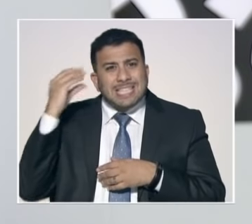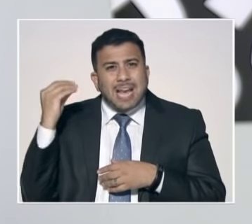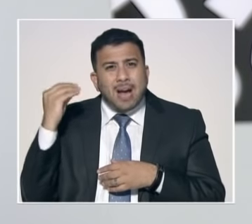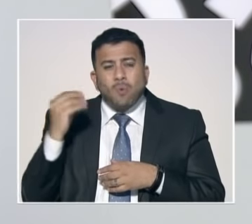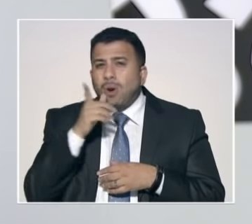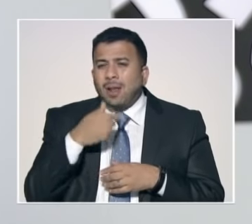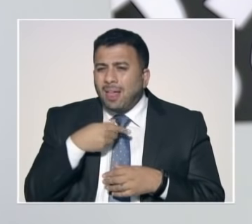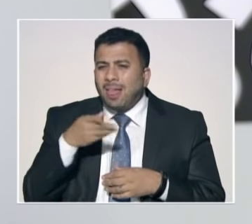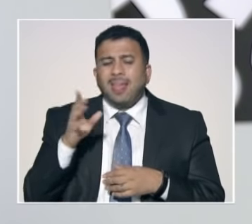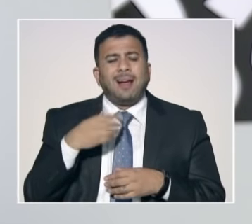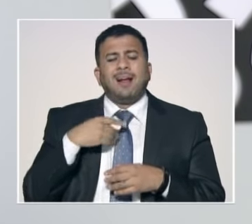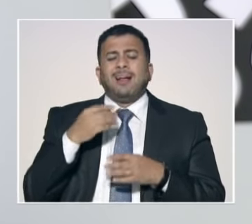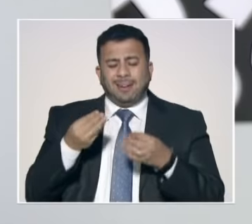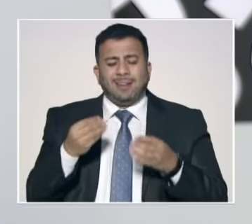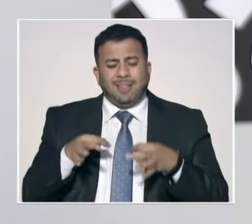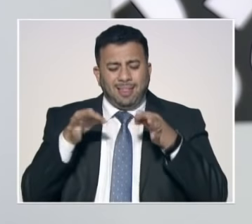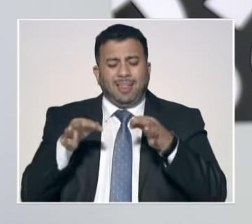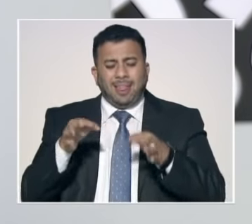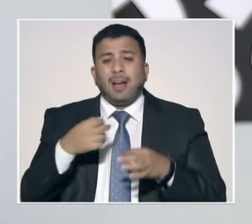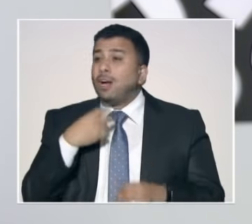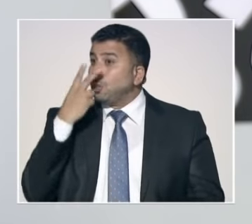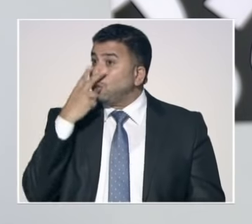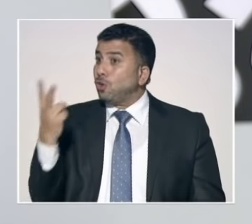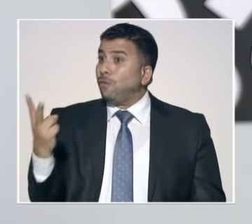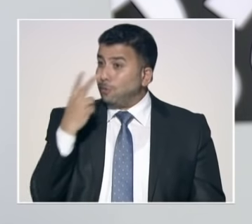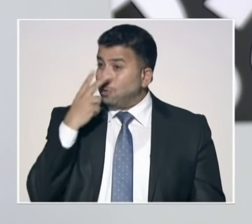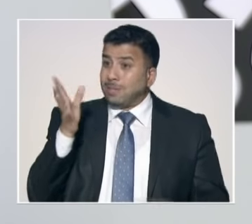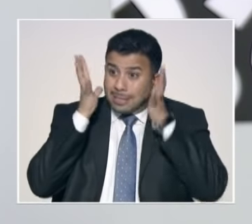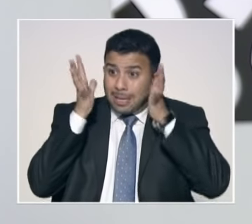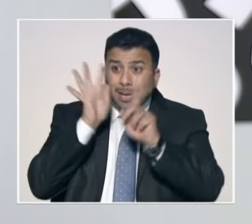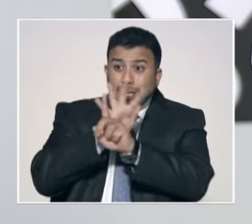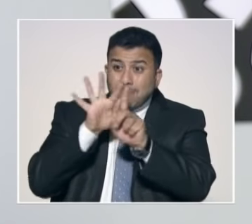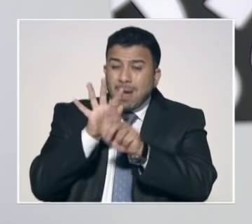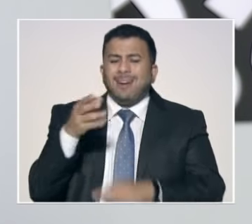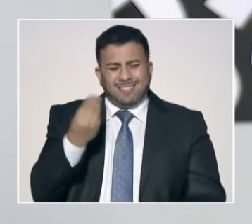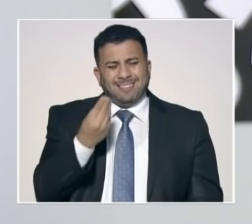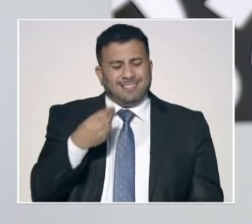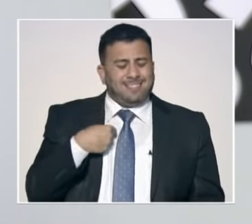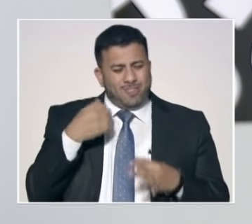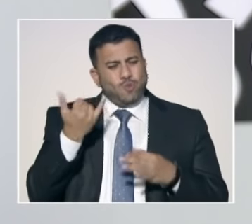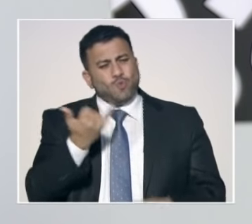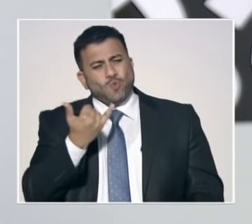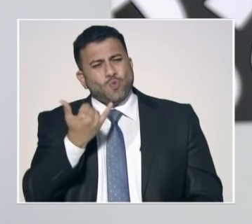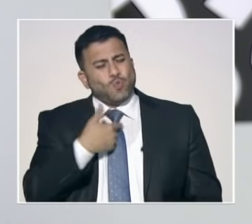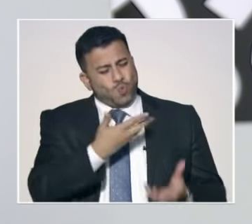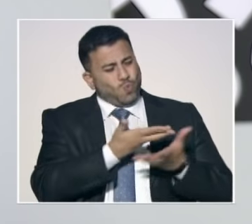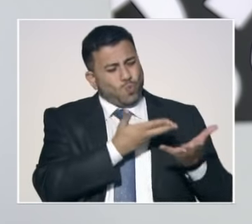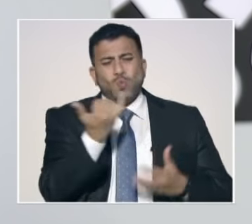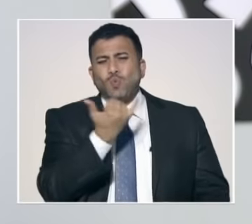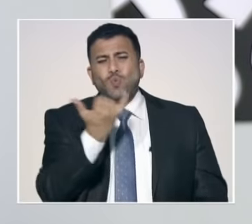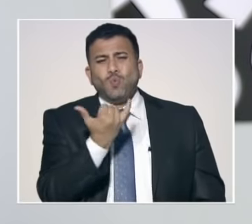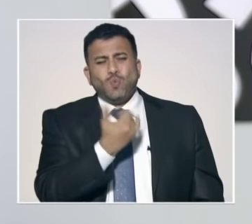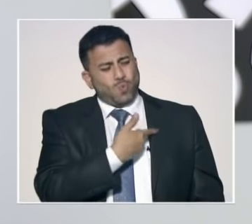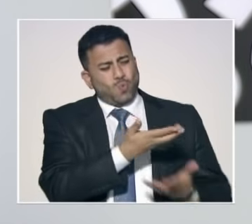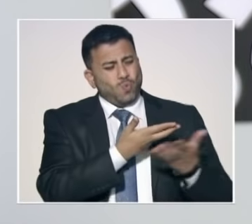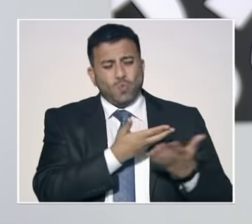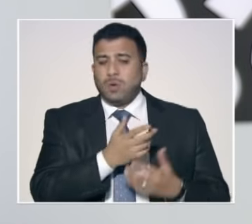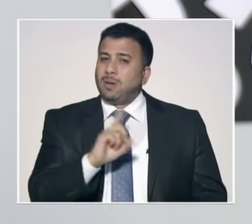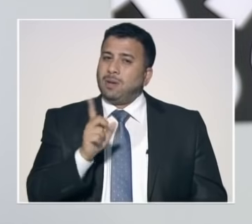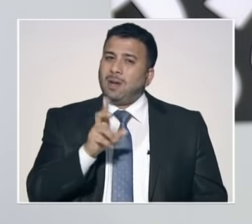الجماعة، ما يشهدون الجماعة، من جملة ما ذكره العلماء. والمقصود يا أخت الفاضلة بأن على الرجال أن يتقوا الله وأن